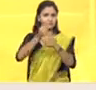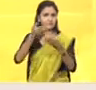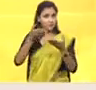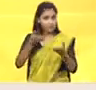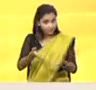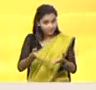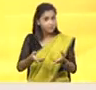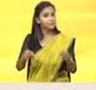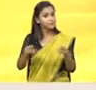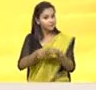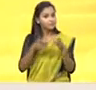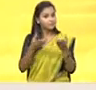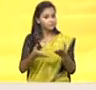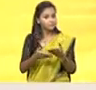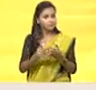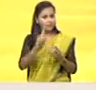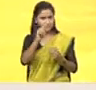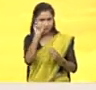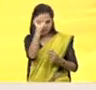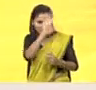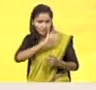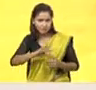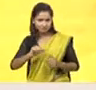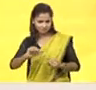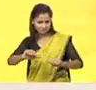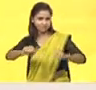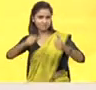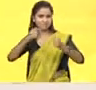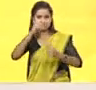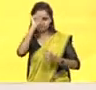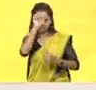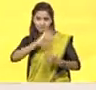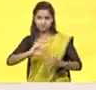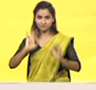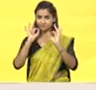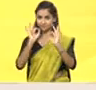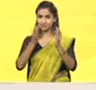तो एक भारत श्रेष्ठ भारत है।